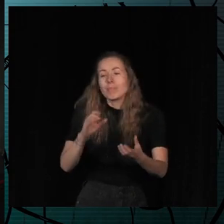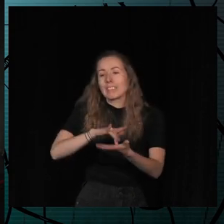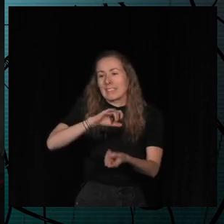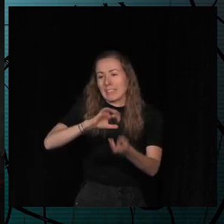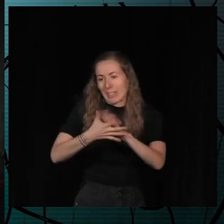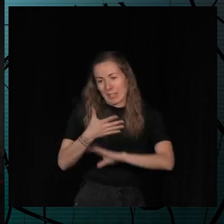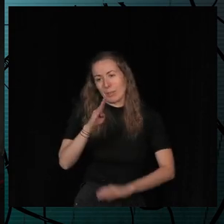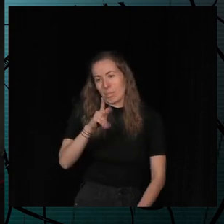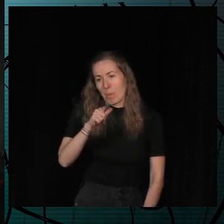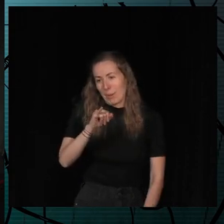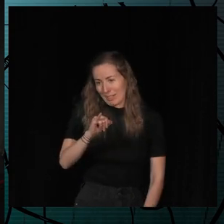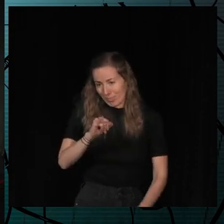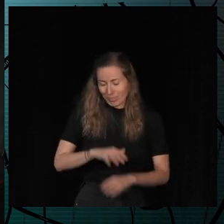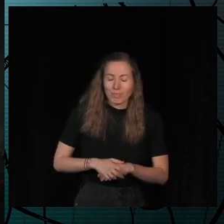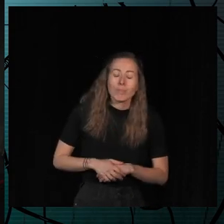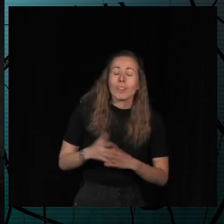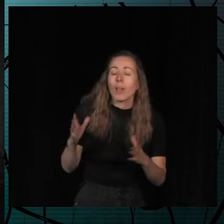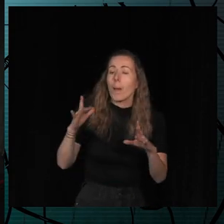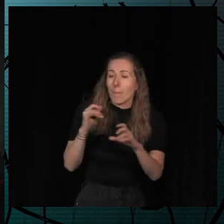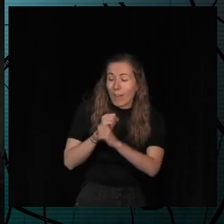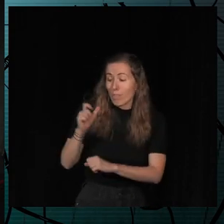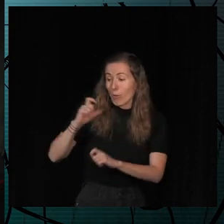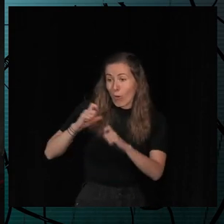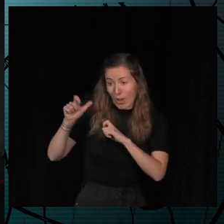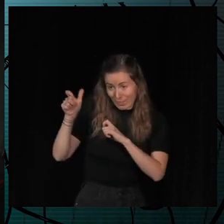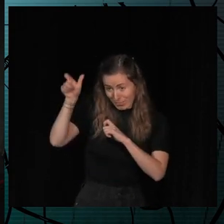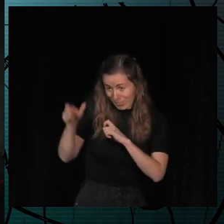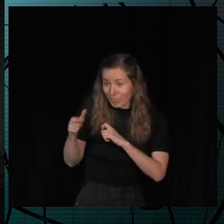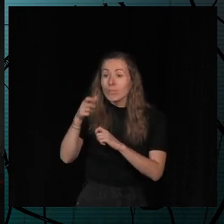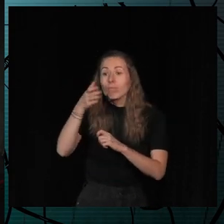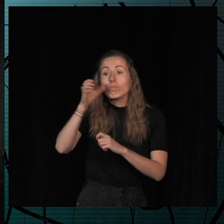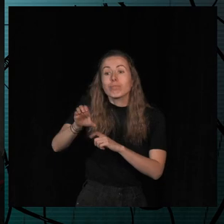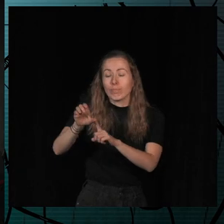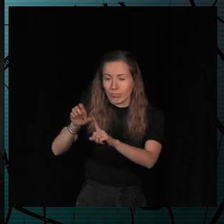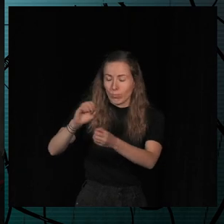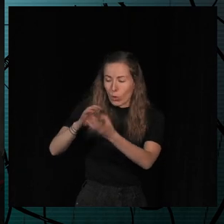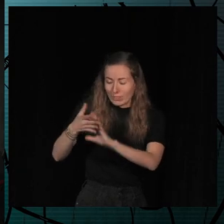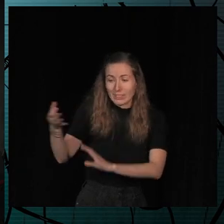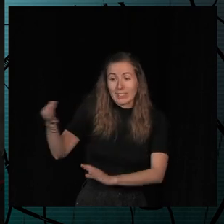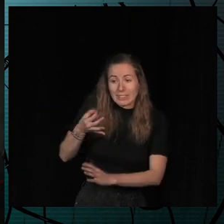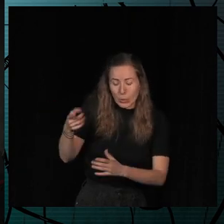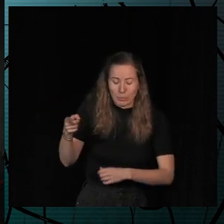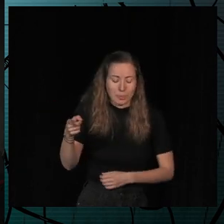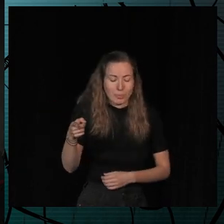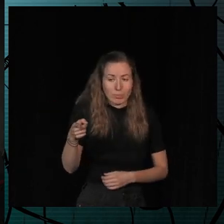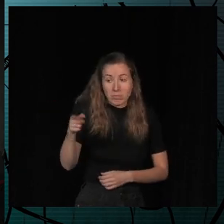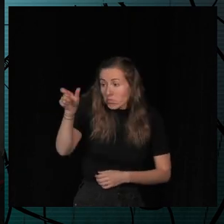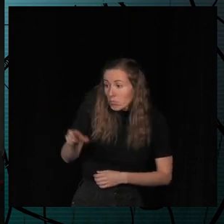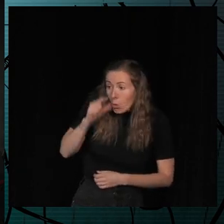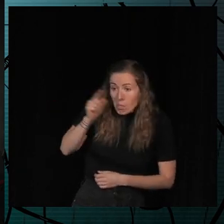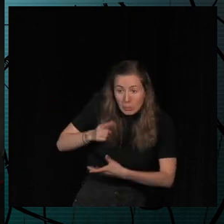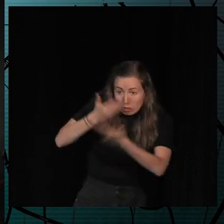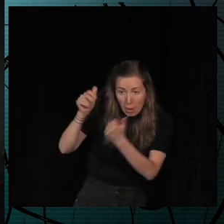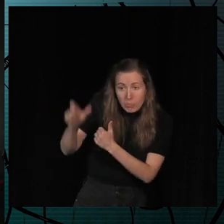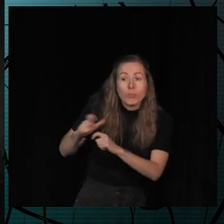collègue et ça sera ma dernière mon dernier relais disait que enfin faisait la remarque ce ou cette collègue d'ailleurs